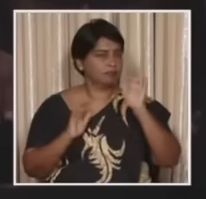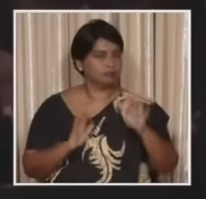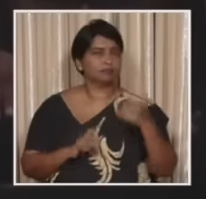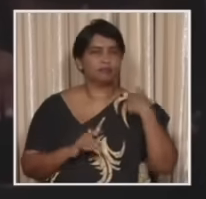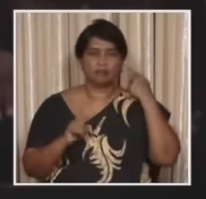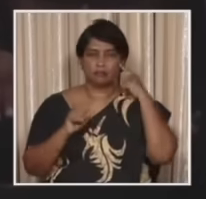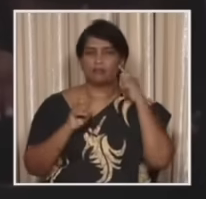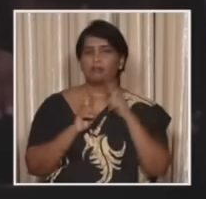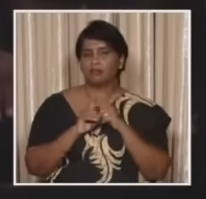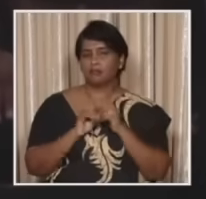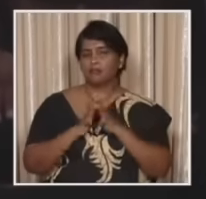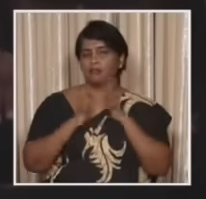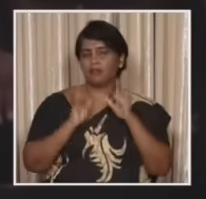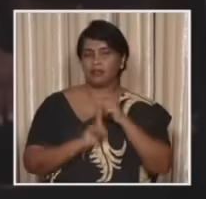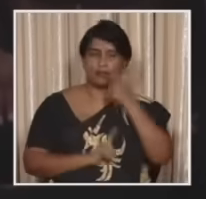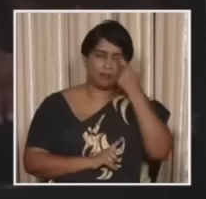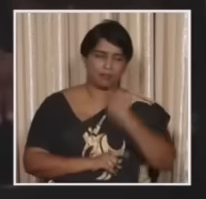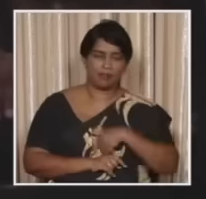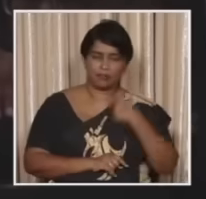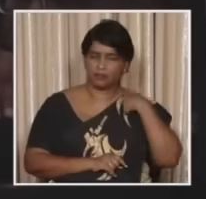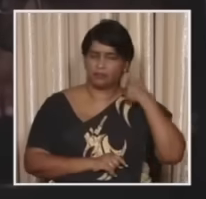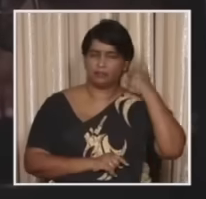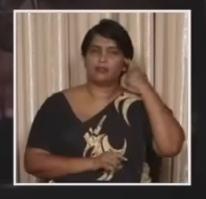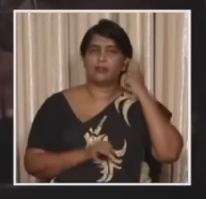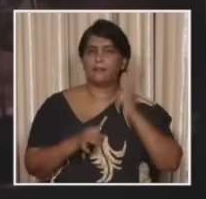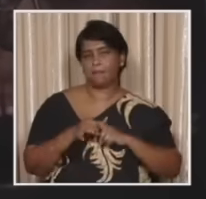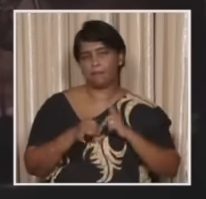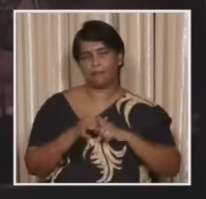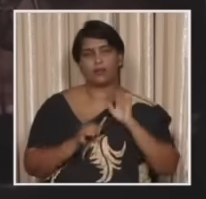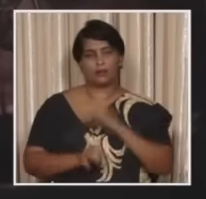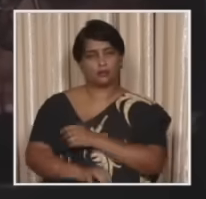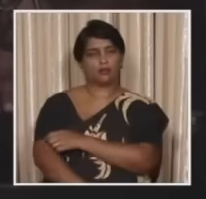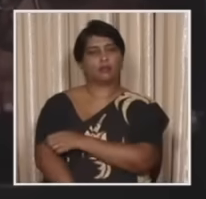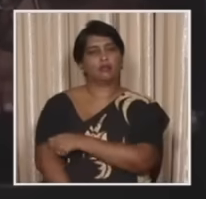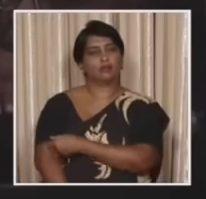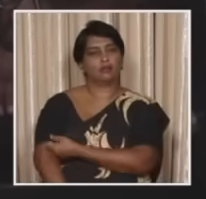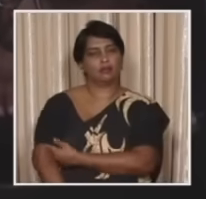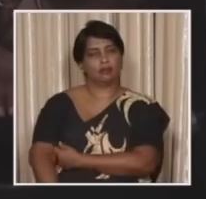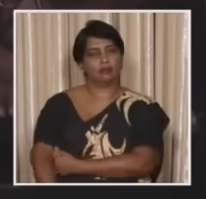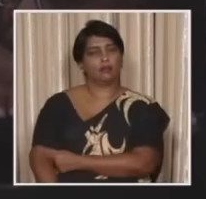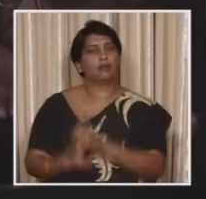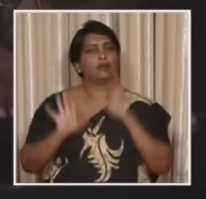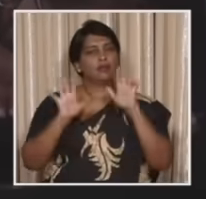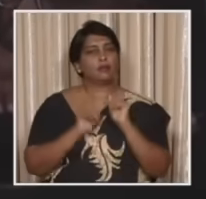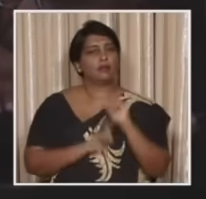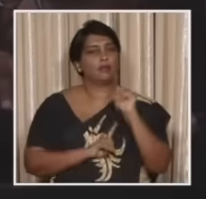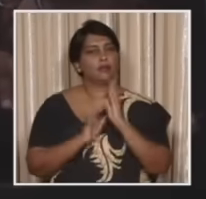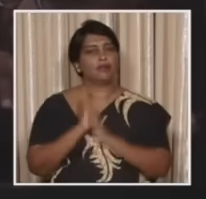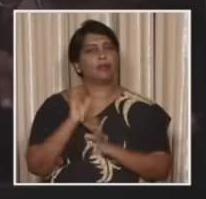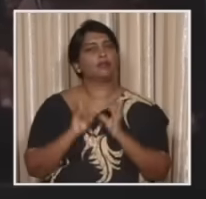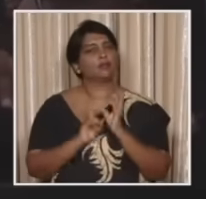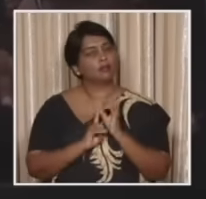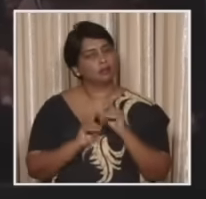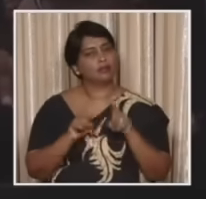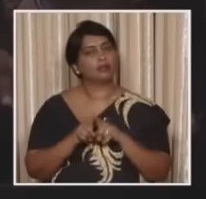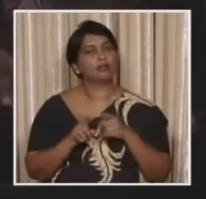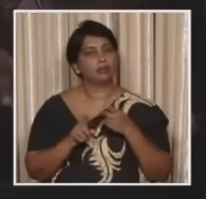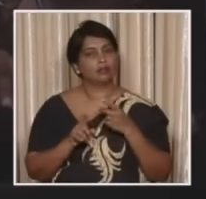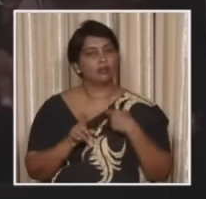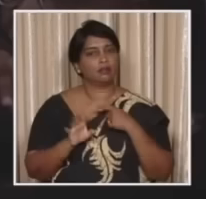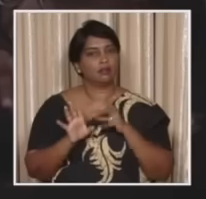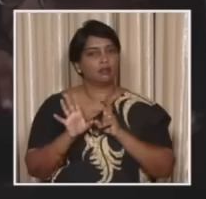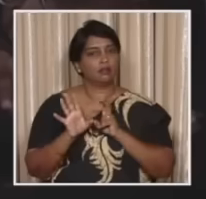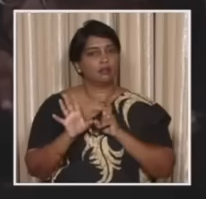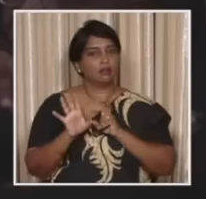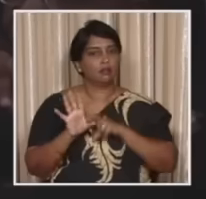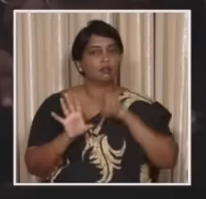කාරණේ පිළිබඳව බලපතලව පෞද්ගලිකව මට දැනෙච්ච ප්‍රශ්නශා ගරු කතානායකතුමනි 9 වෙනි පාර්ලිමේන්තුවේ මන්ත්‍රීවරයෙක් හැටියට ඉල්ලා සිටිය යුතුයි